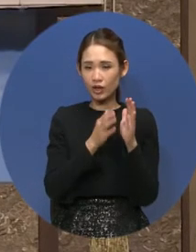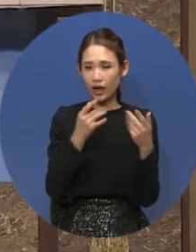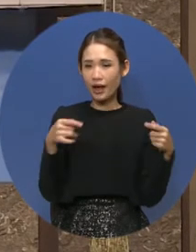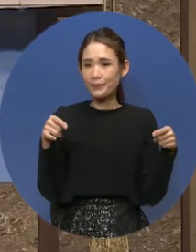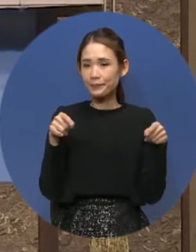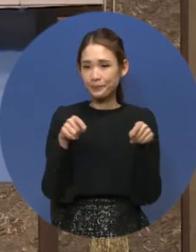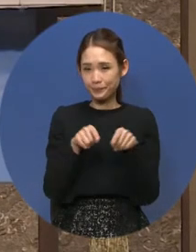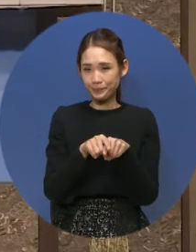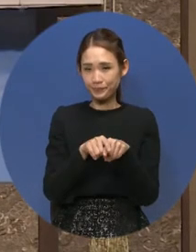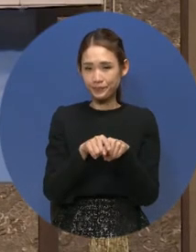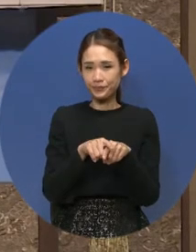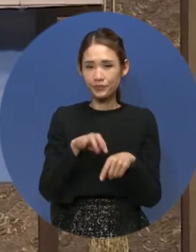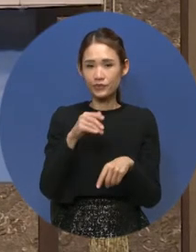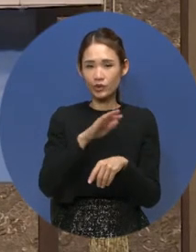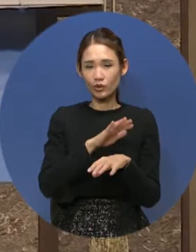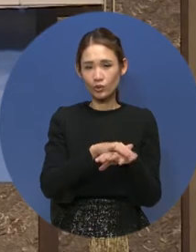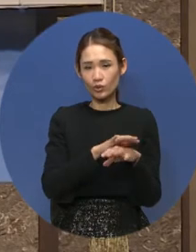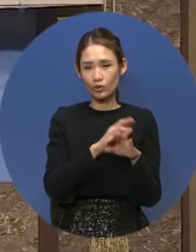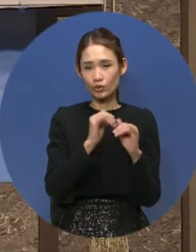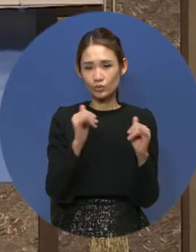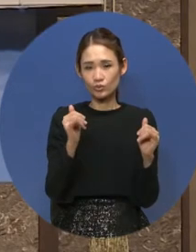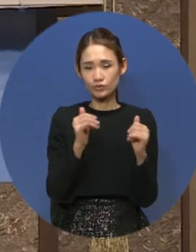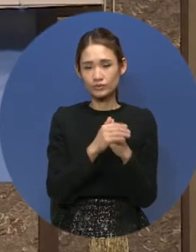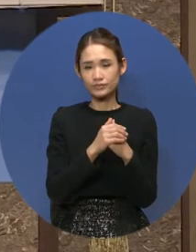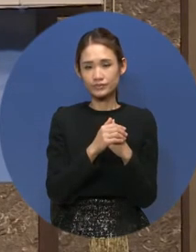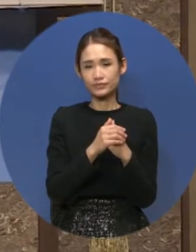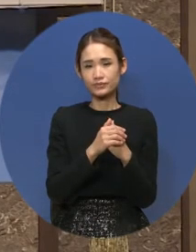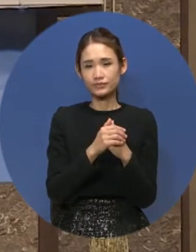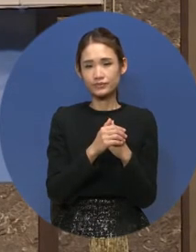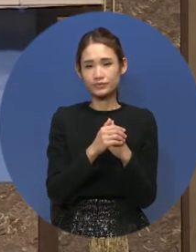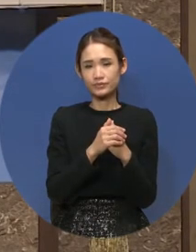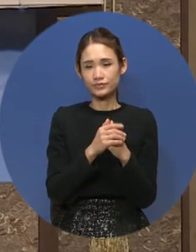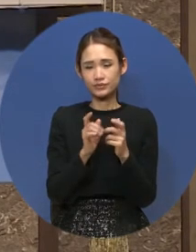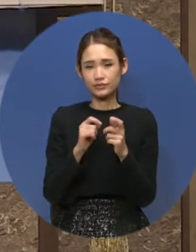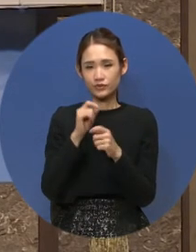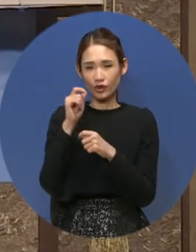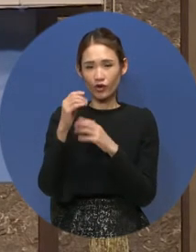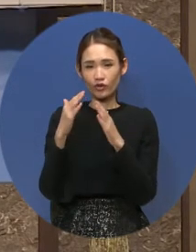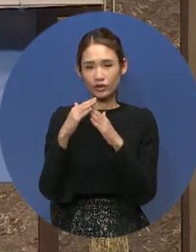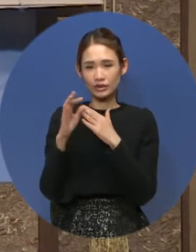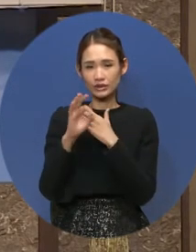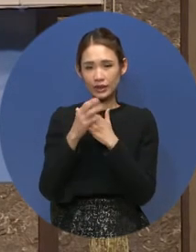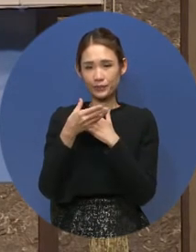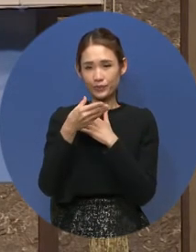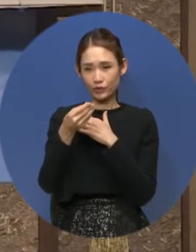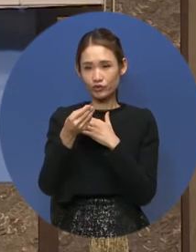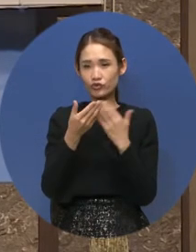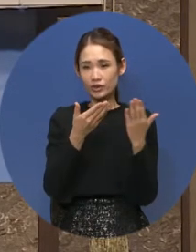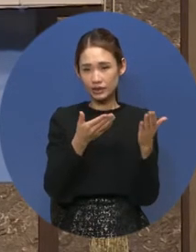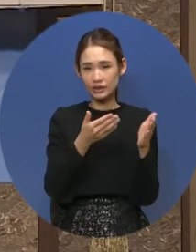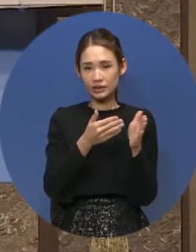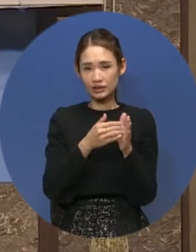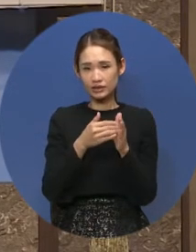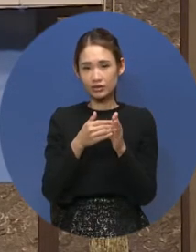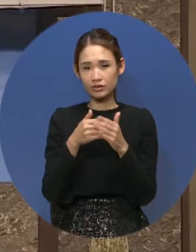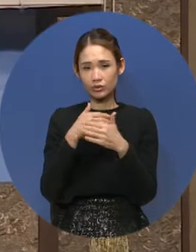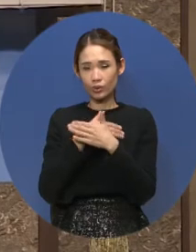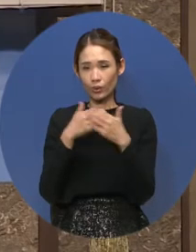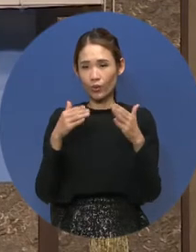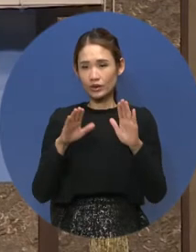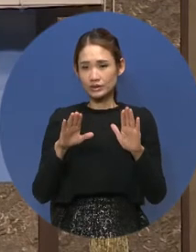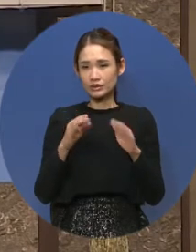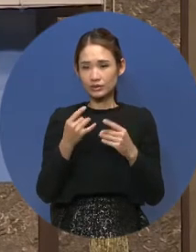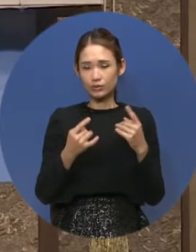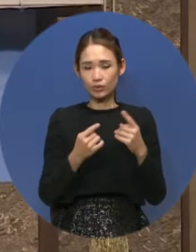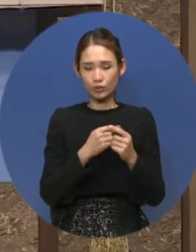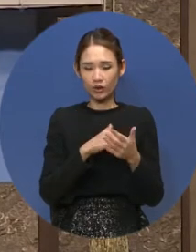함께 쪽방촌 주민들에게 그 영구 임대주택의 주거 공간을 드리고 네. 그리고 공간도 지금보다 다섯